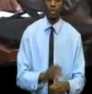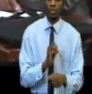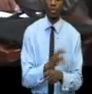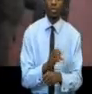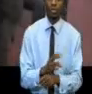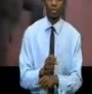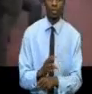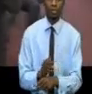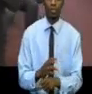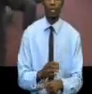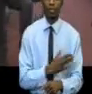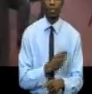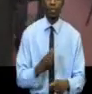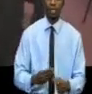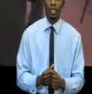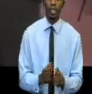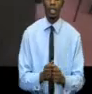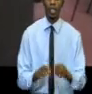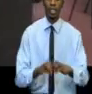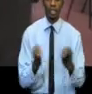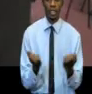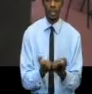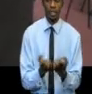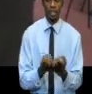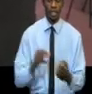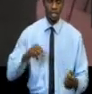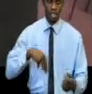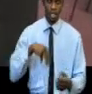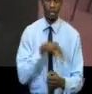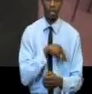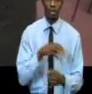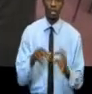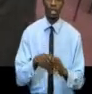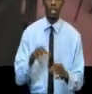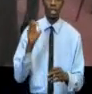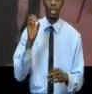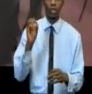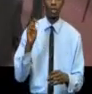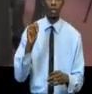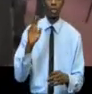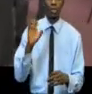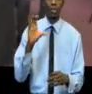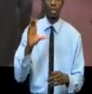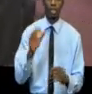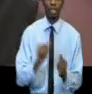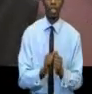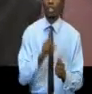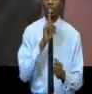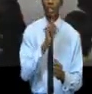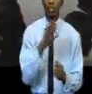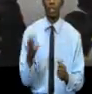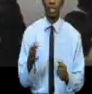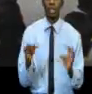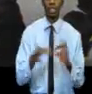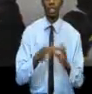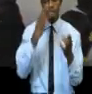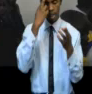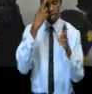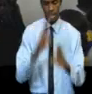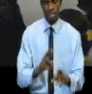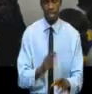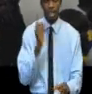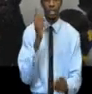respectives. Le membre de l'ONEC sont d'office auxiliaires de la justice car ils sont dotés d'un arsenal